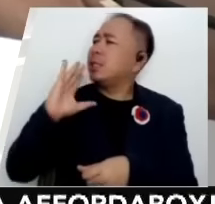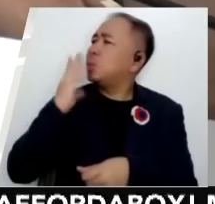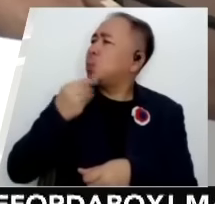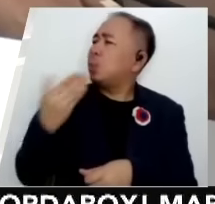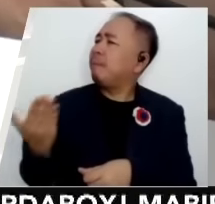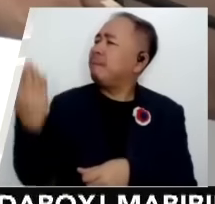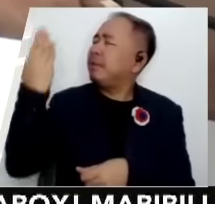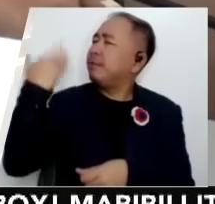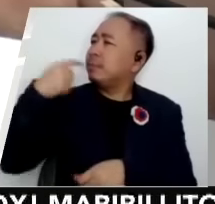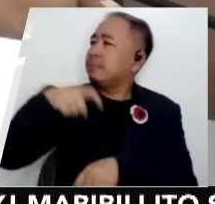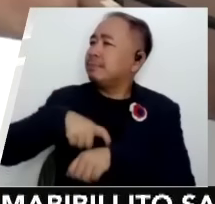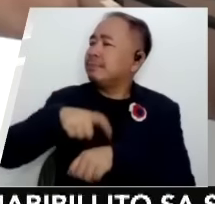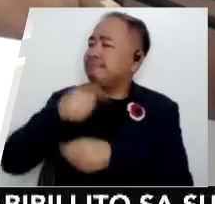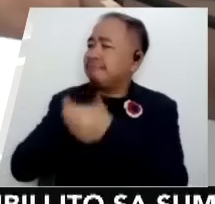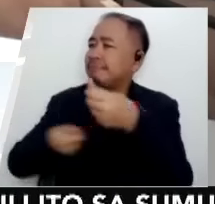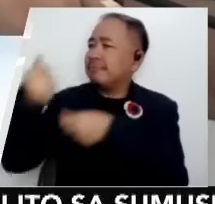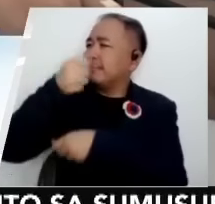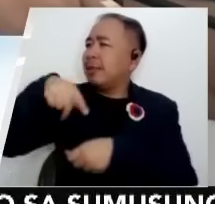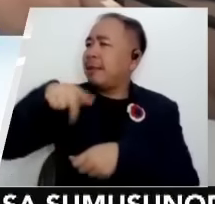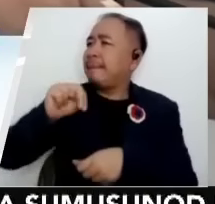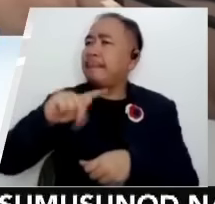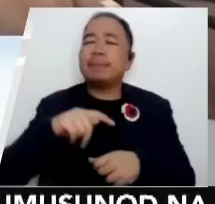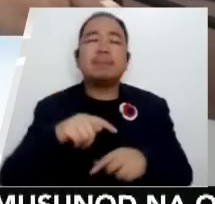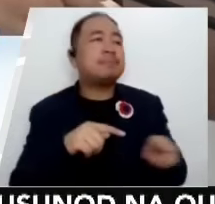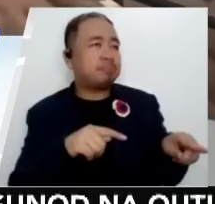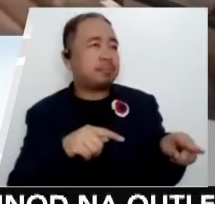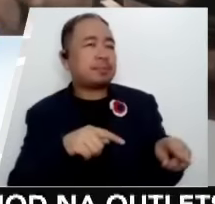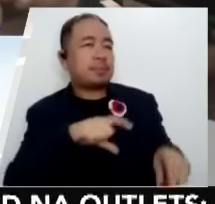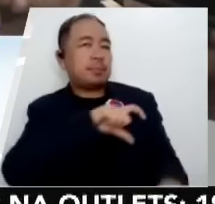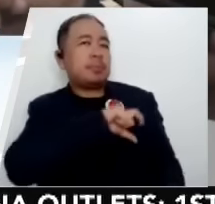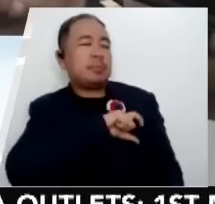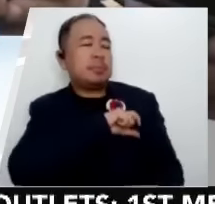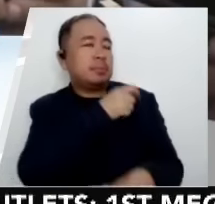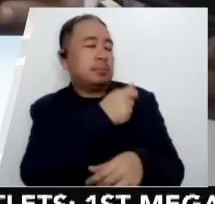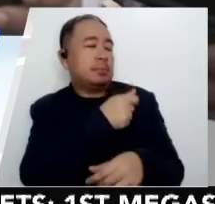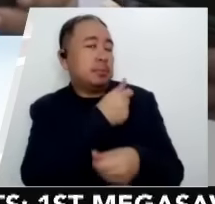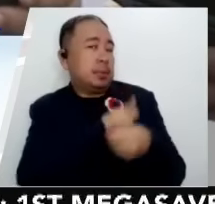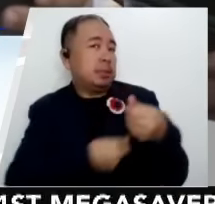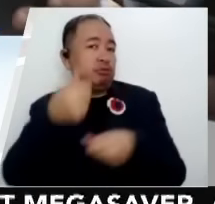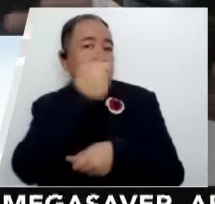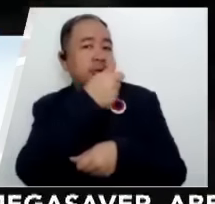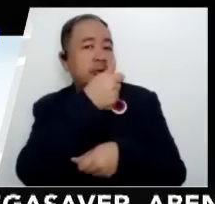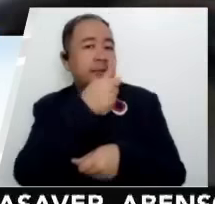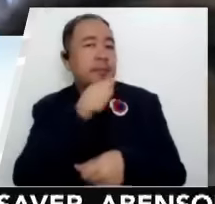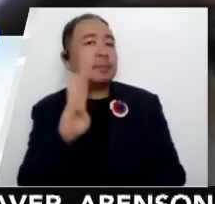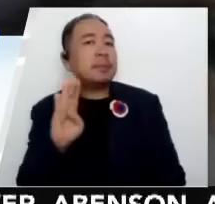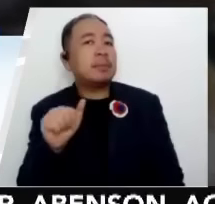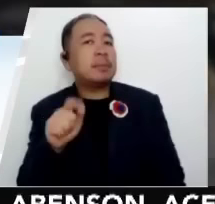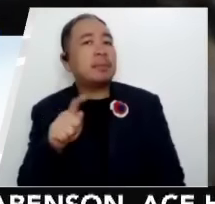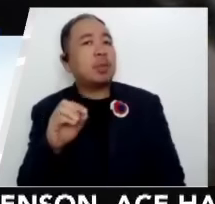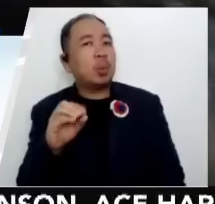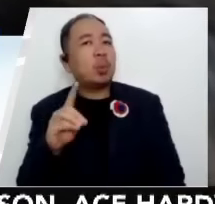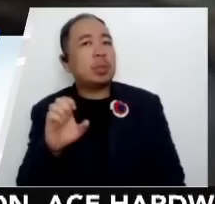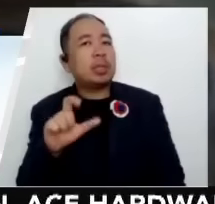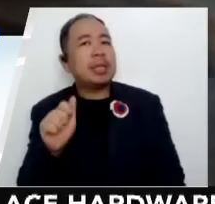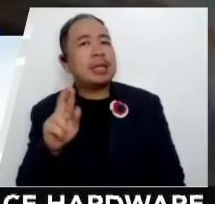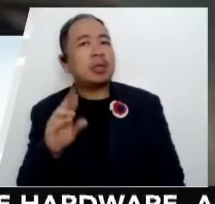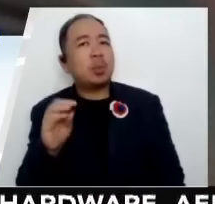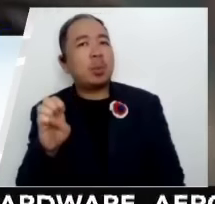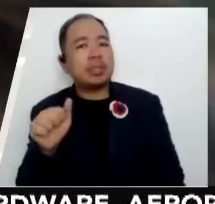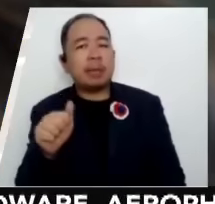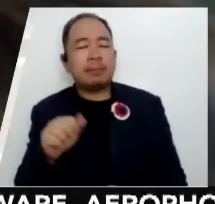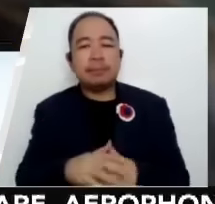Witness? Police General, Director General Bato de la Rosa, Your Honors. Hindi raw na monitor ni Senator